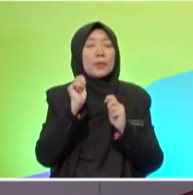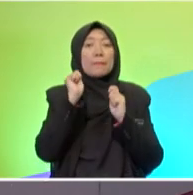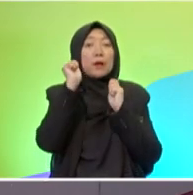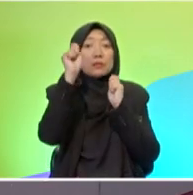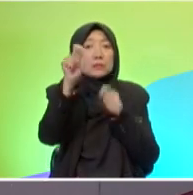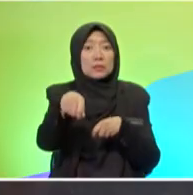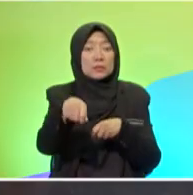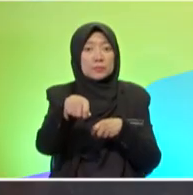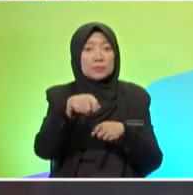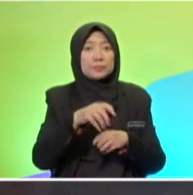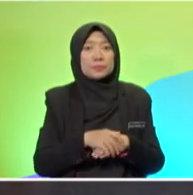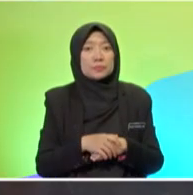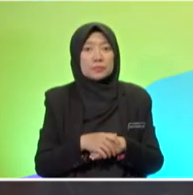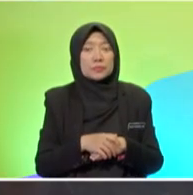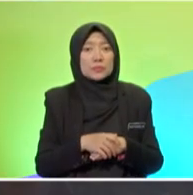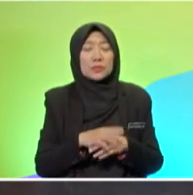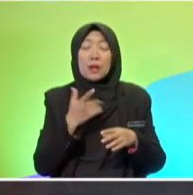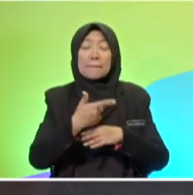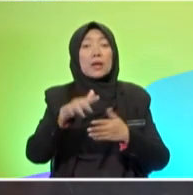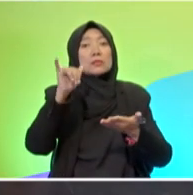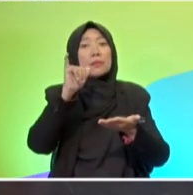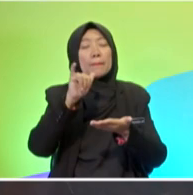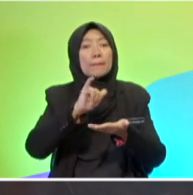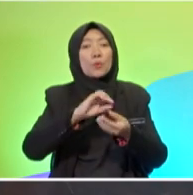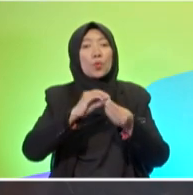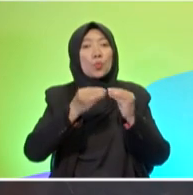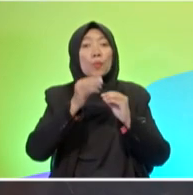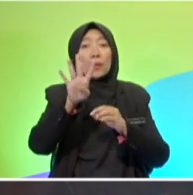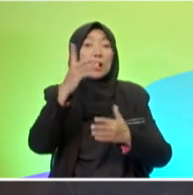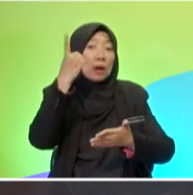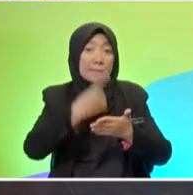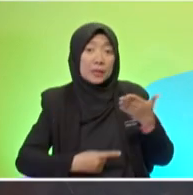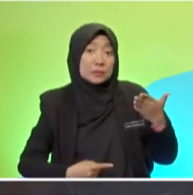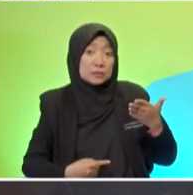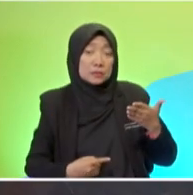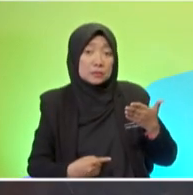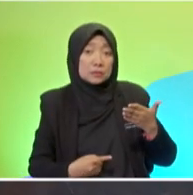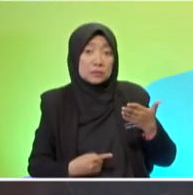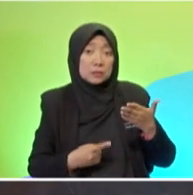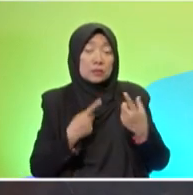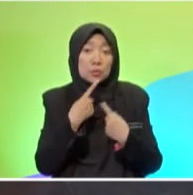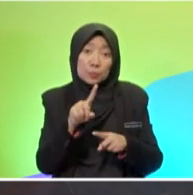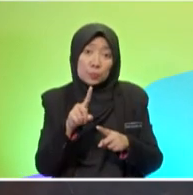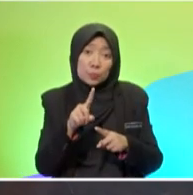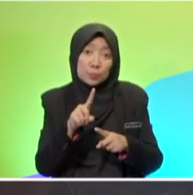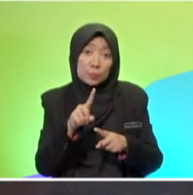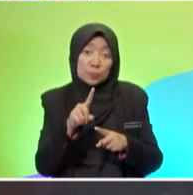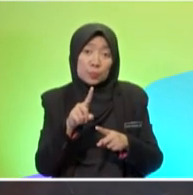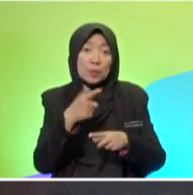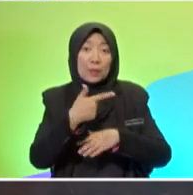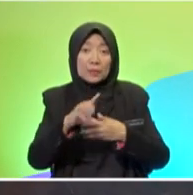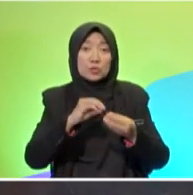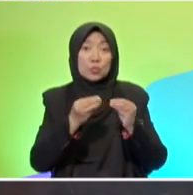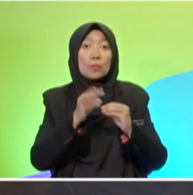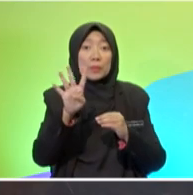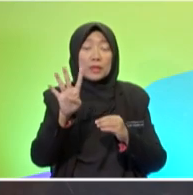nombor apa? Nombor seterusnya. Kawan-kawan, lepas nombor empat, nombor berapa ya? Nombor